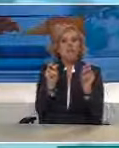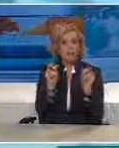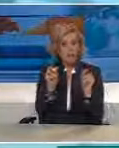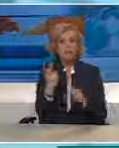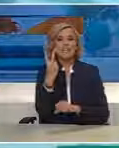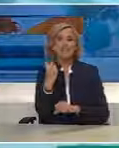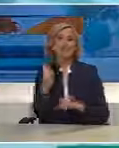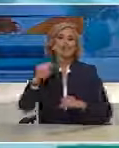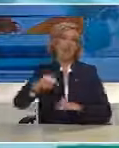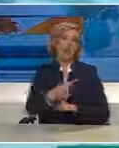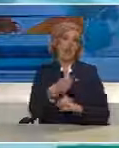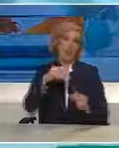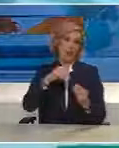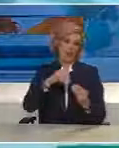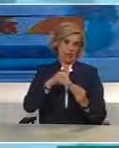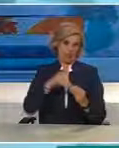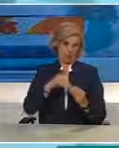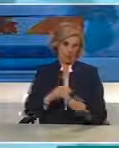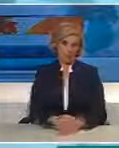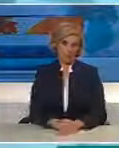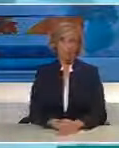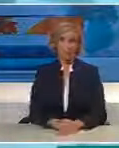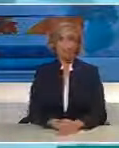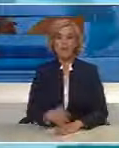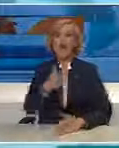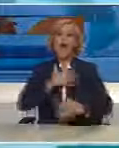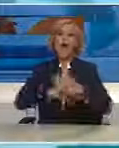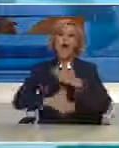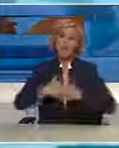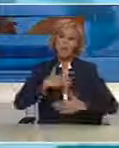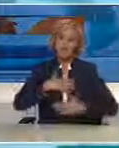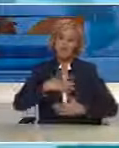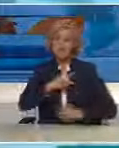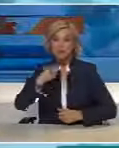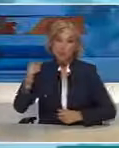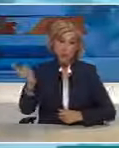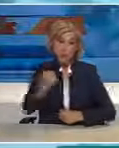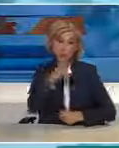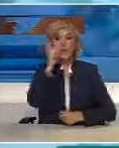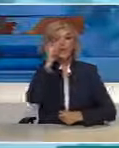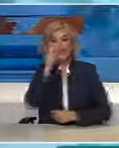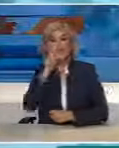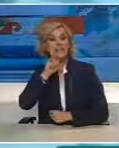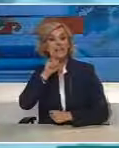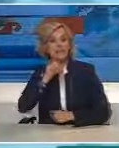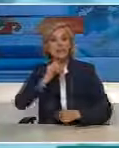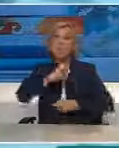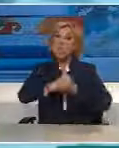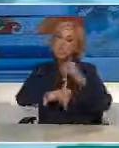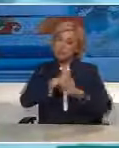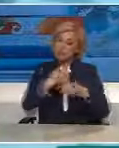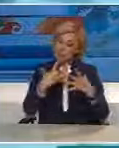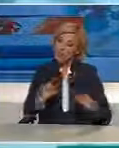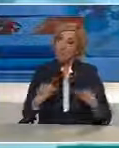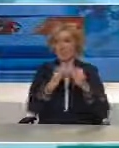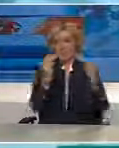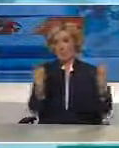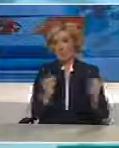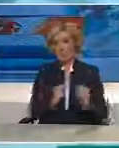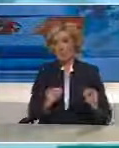Απριλίου. Αγαπητοί μου συμπολίτες, κυρίες και κύριοι, η προσπάθεια μας ναι αποδίδει. Το αποτέλεσμα όμως είναι